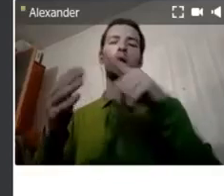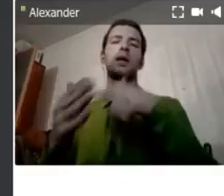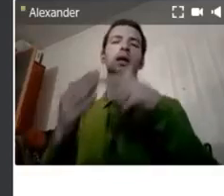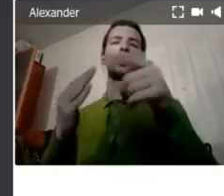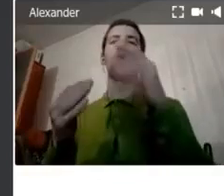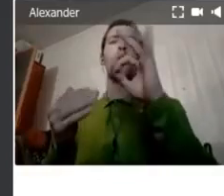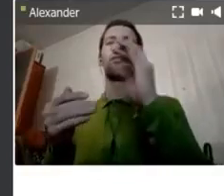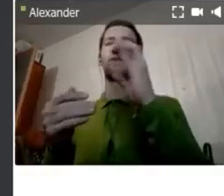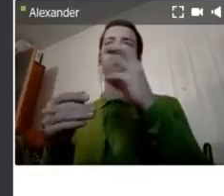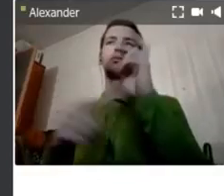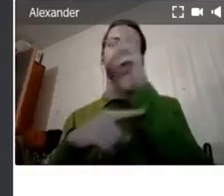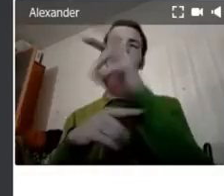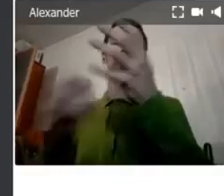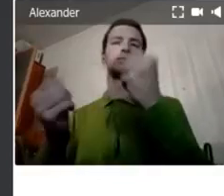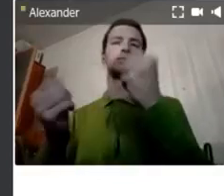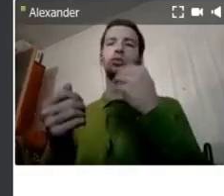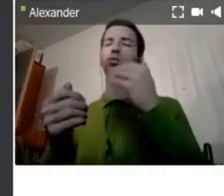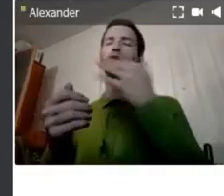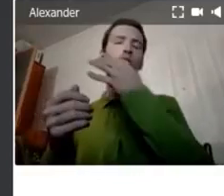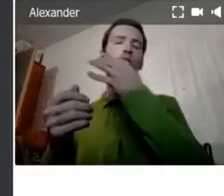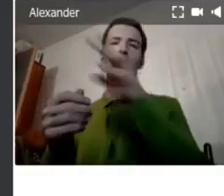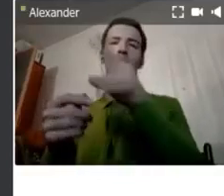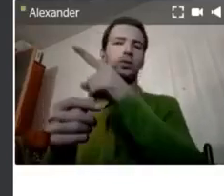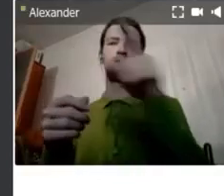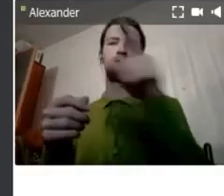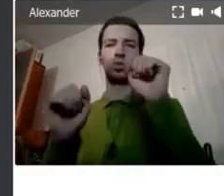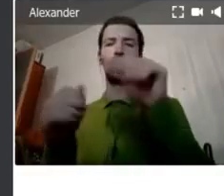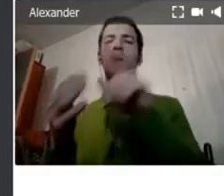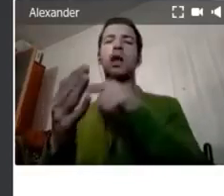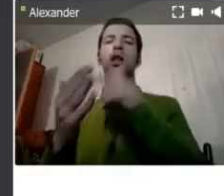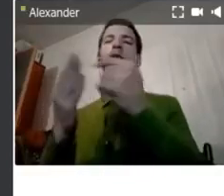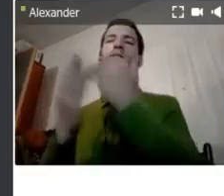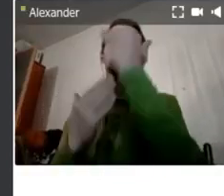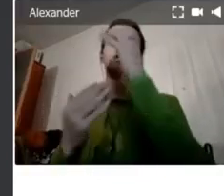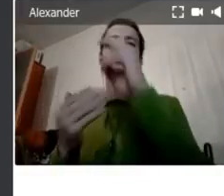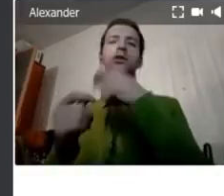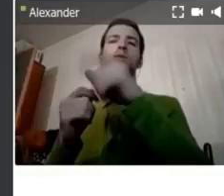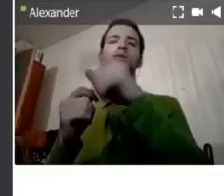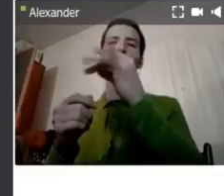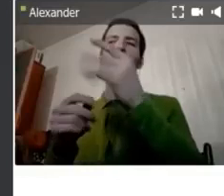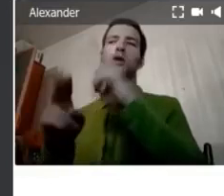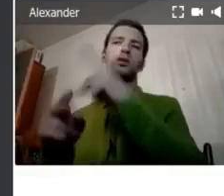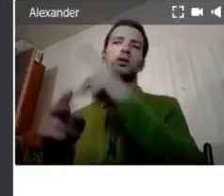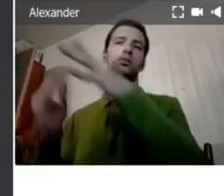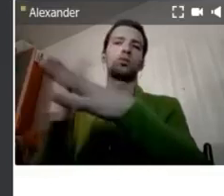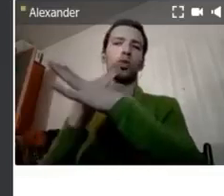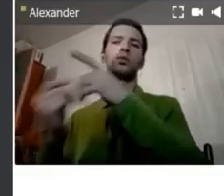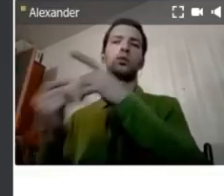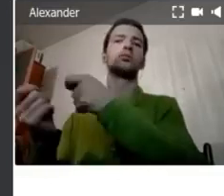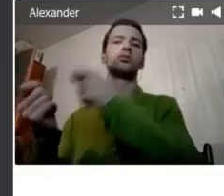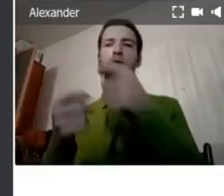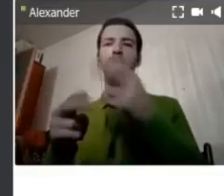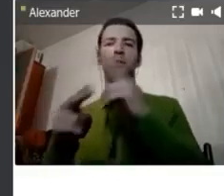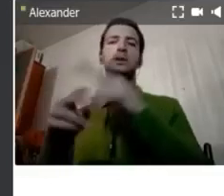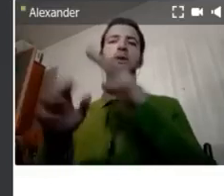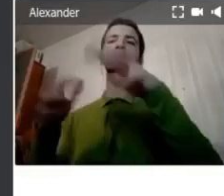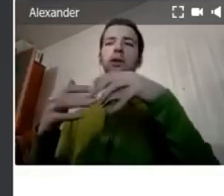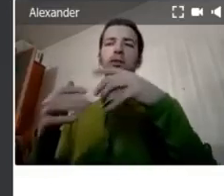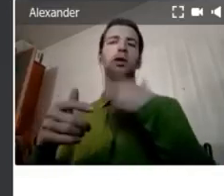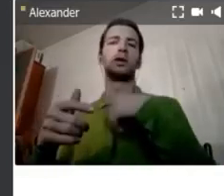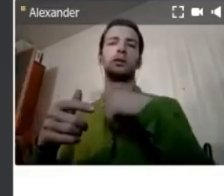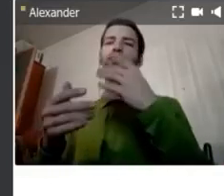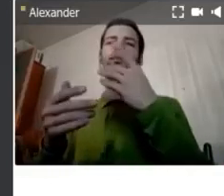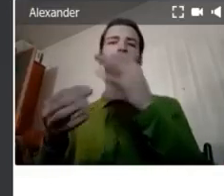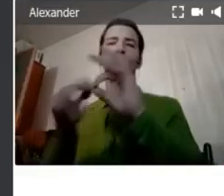других стран я молчу, потому что там доставка вам домой прям почтой без проблем. Итак, все мы понимаем, что покупать золото